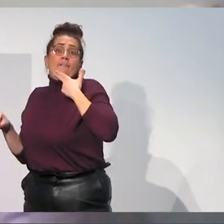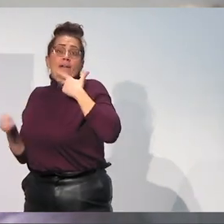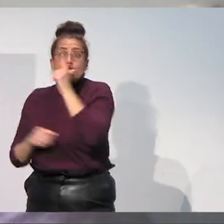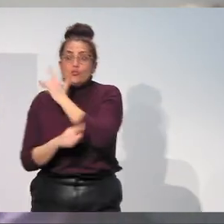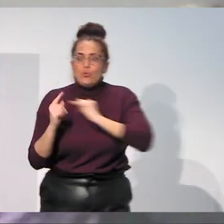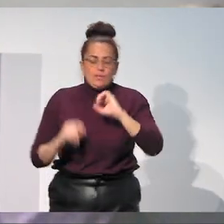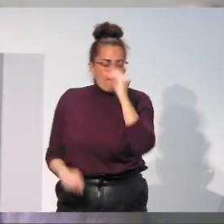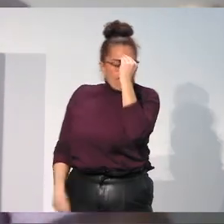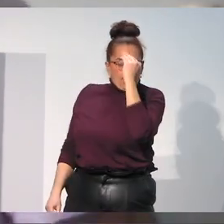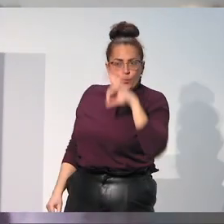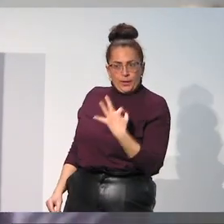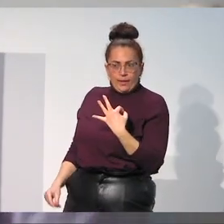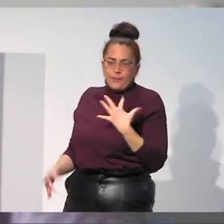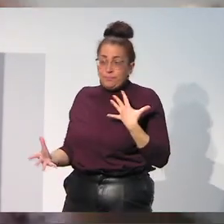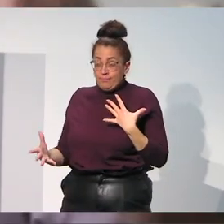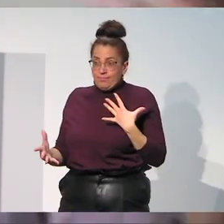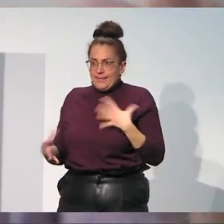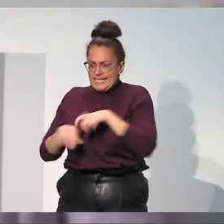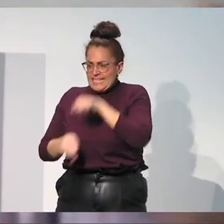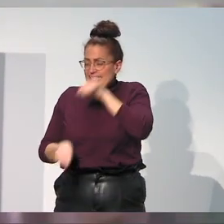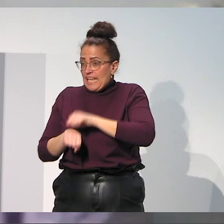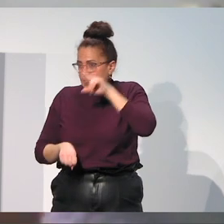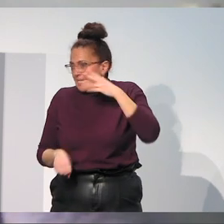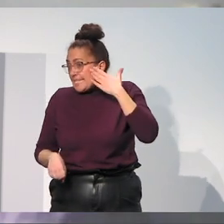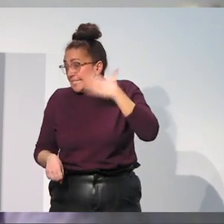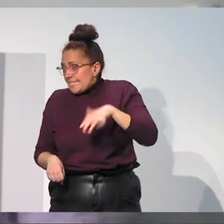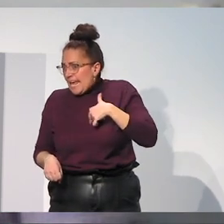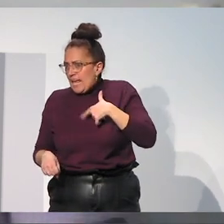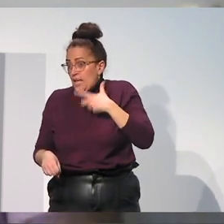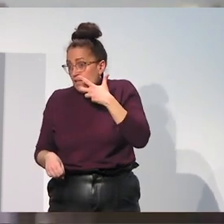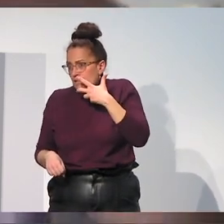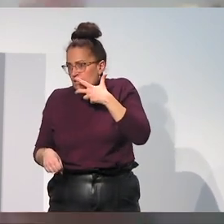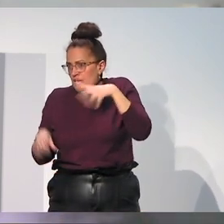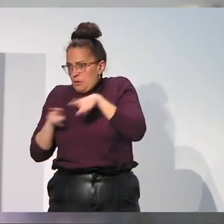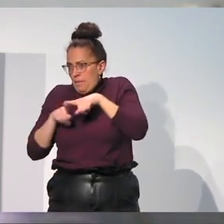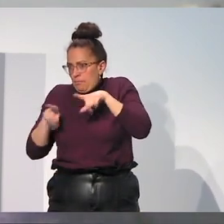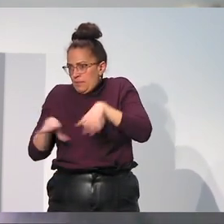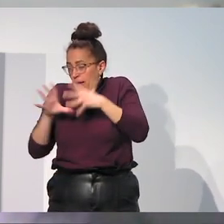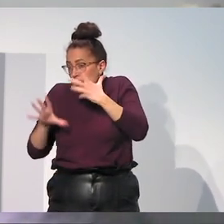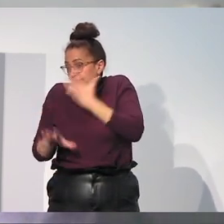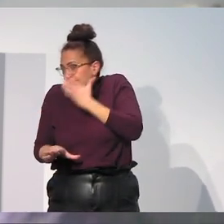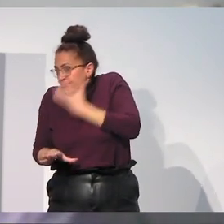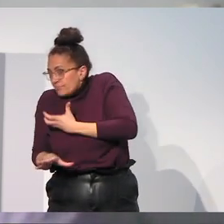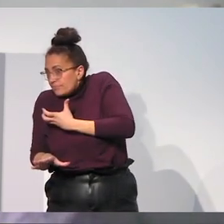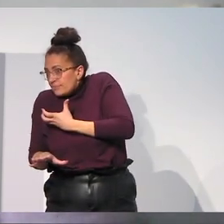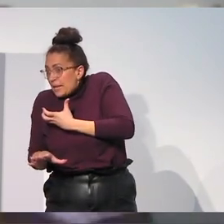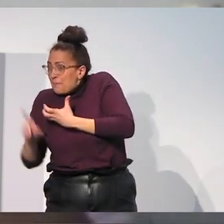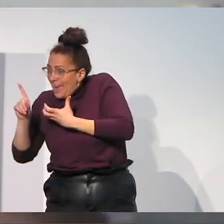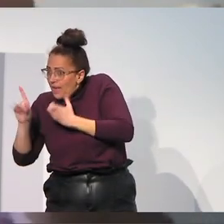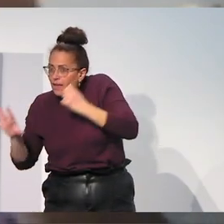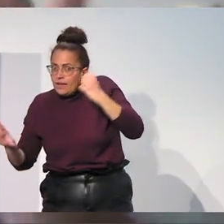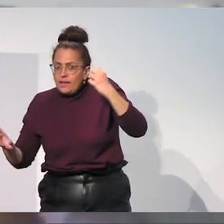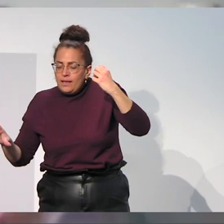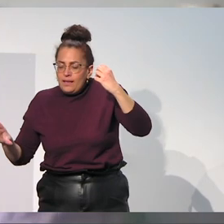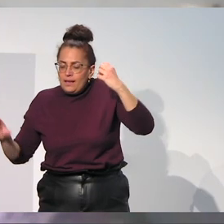côté, bien sûr que c'est le siècle sombre, dans le sens justement, et d'un autre côté, en fait, c'est un siècle qui a quelque chose de lumineux, parce qu'on ne